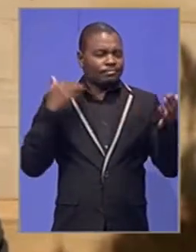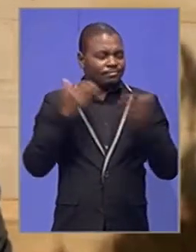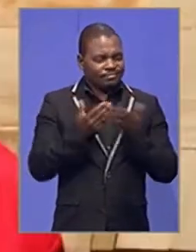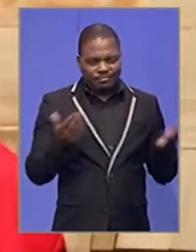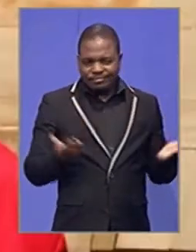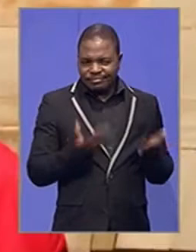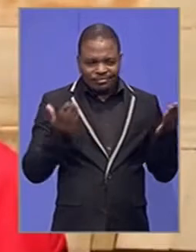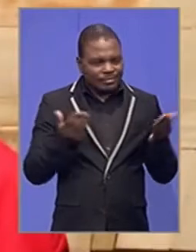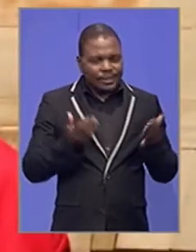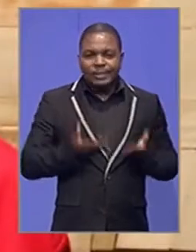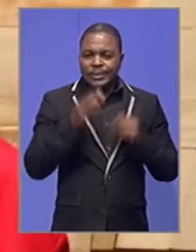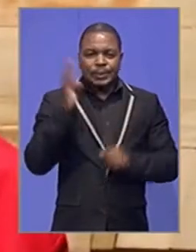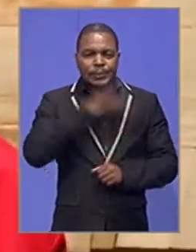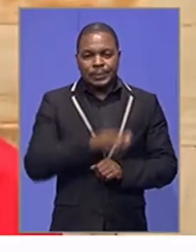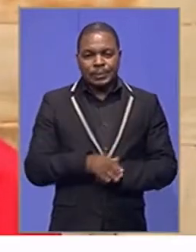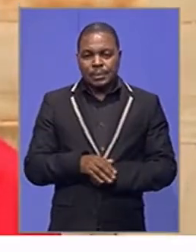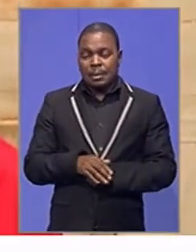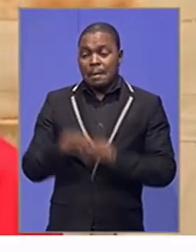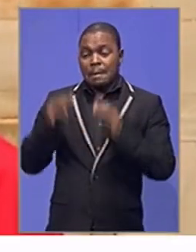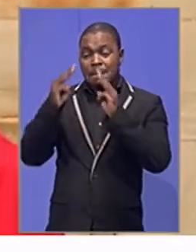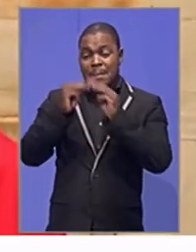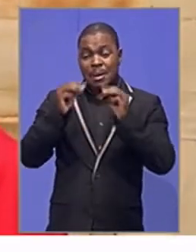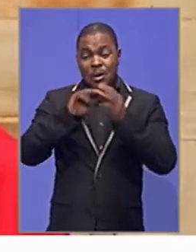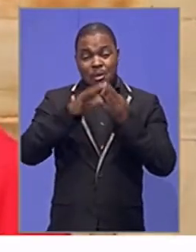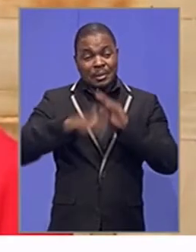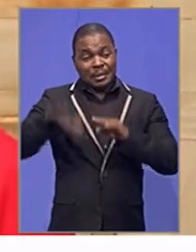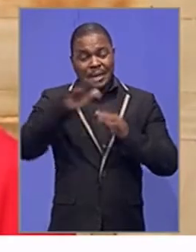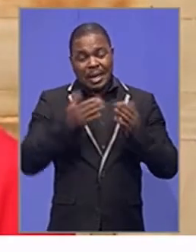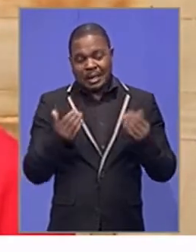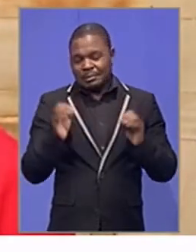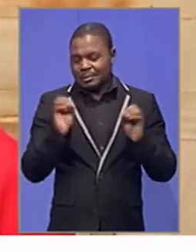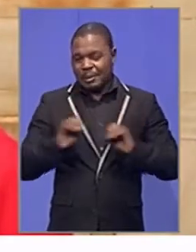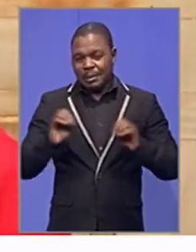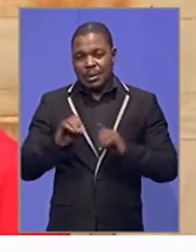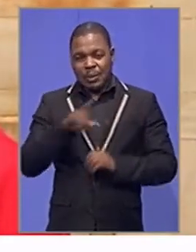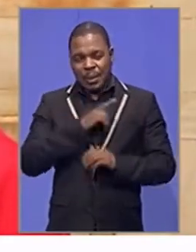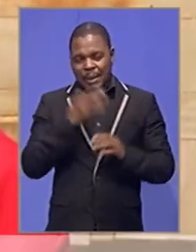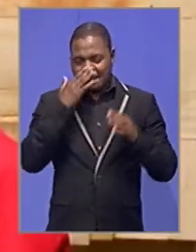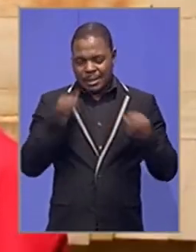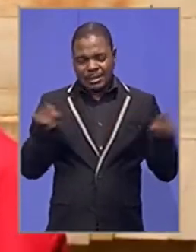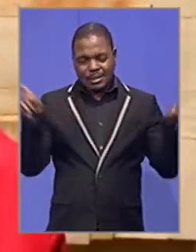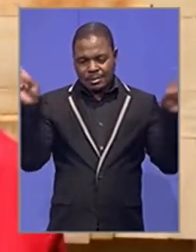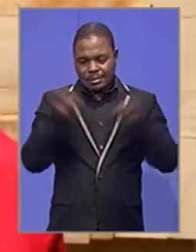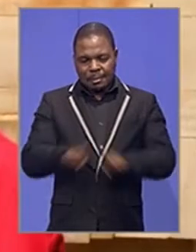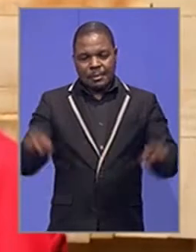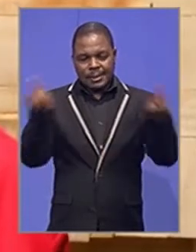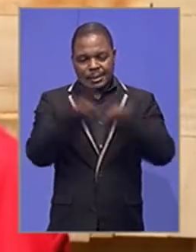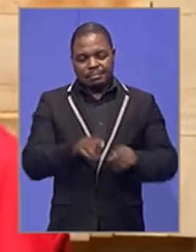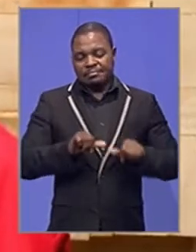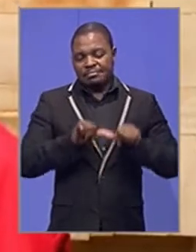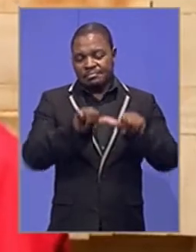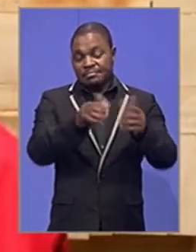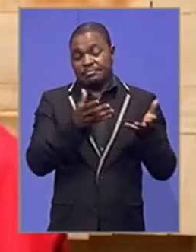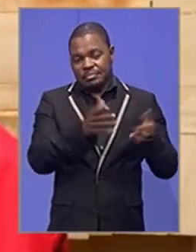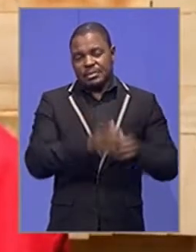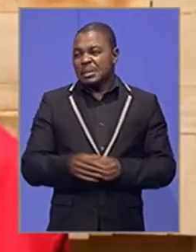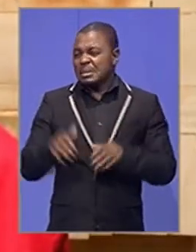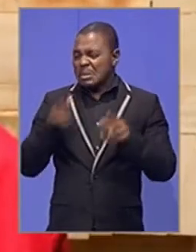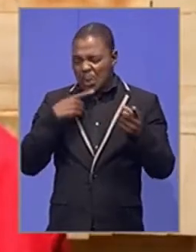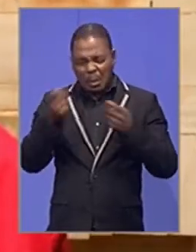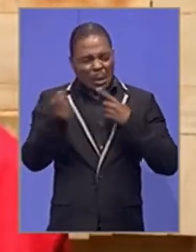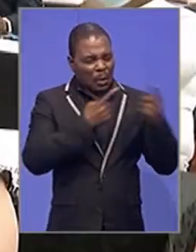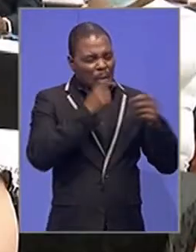bad. Batho ba Mangaung ba ska ba expect anything. Status quo will remain. Re tla dula ntse re le so. Re tla tla re nne re complain mara